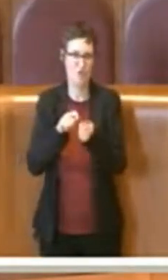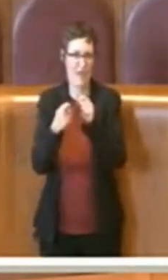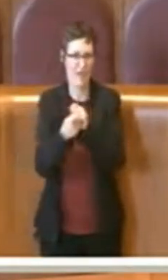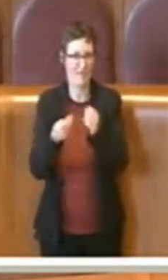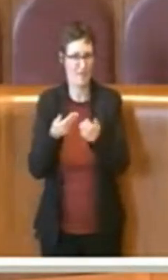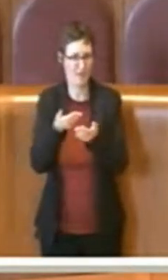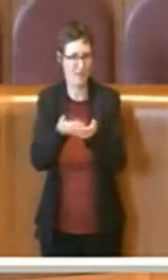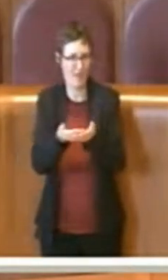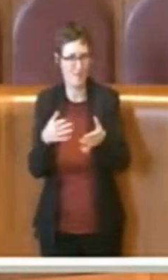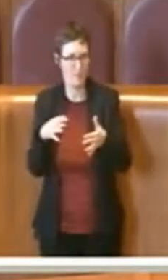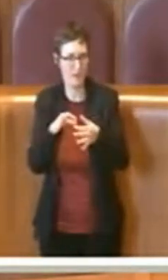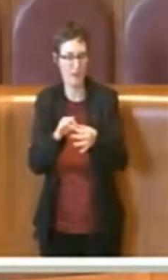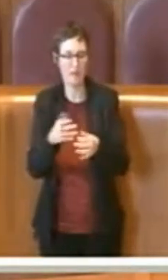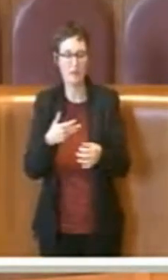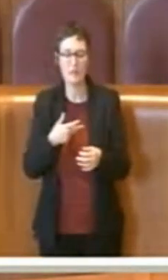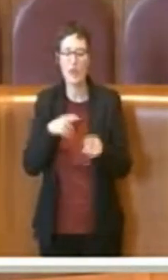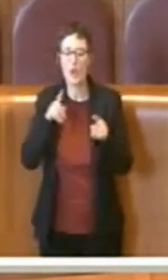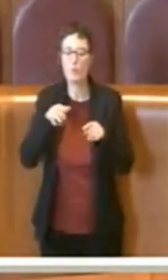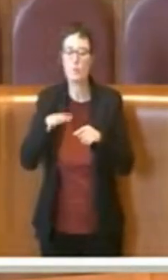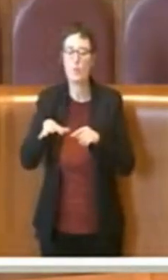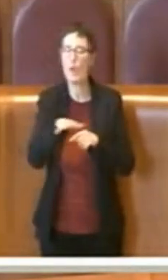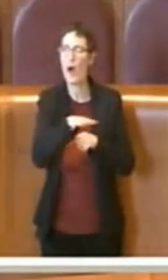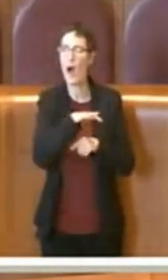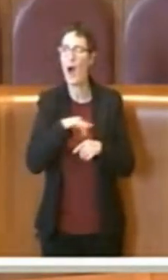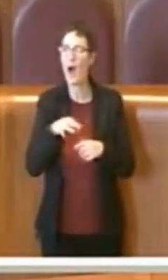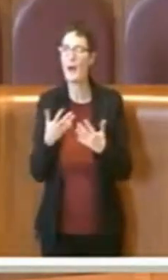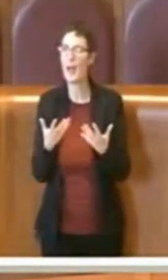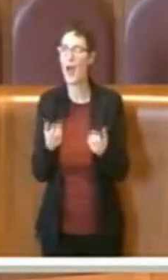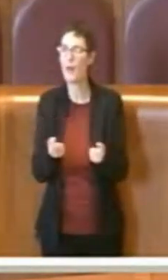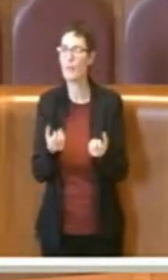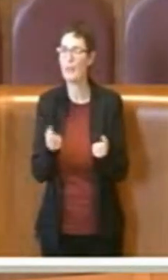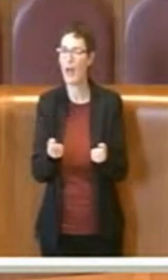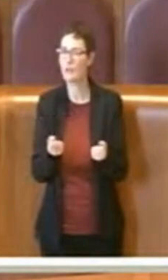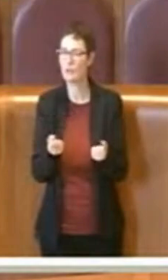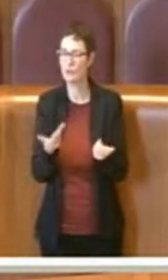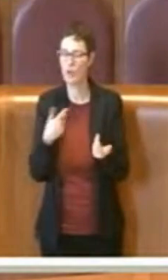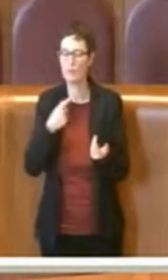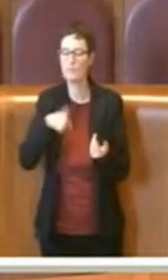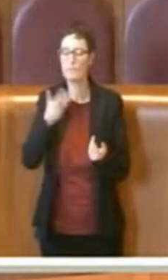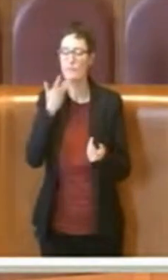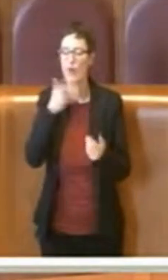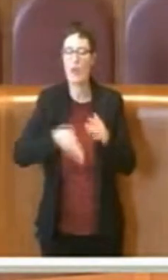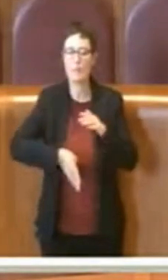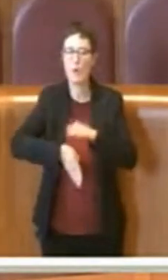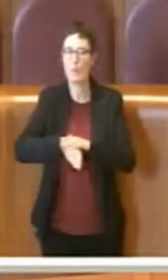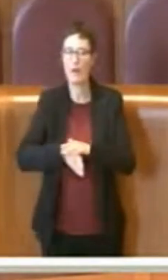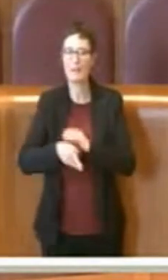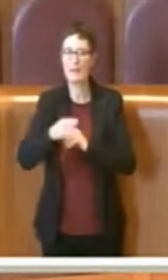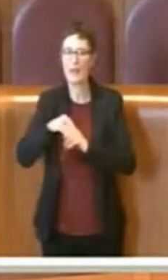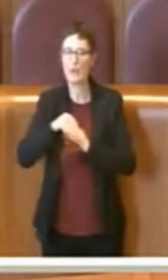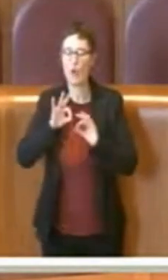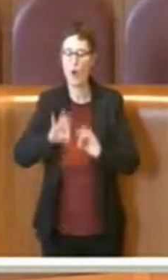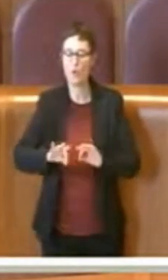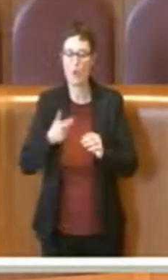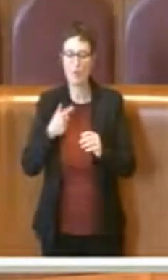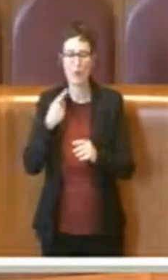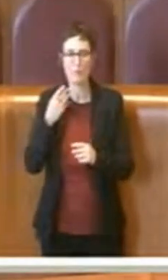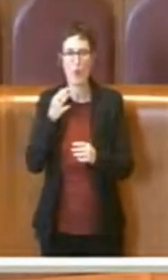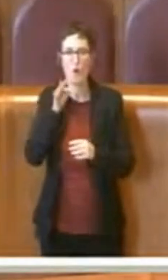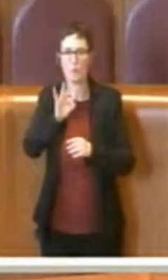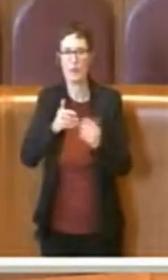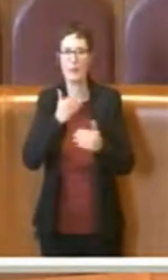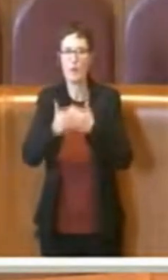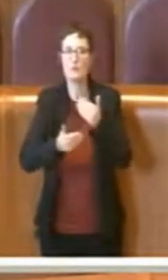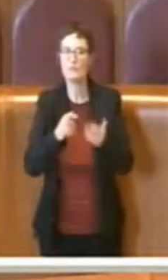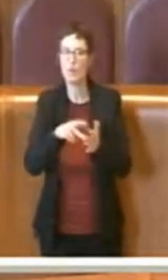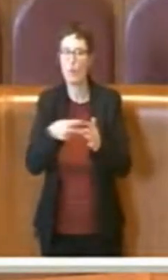alcuni ambiti di applicazione, cioè da dove vogliamo partire prevalentemente per poter sviluppare queste nuove tecnologie che, come abbiamo